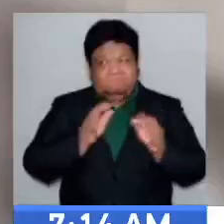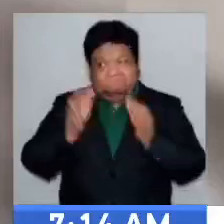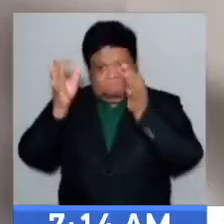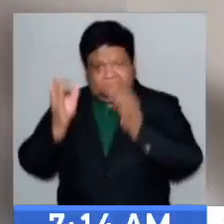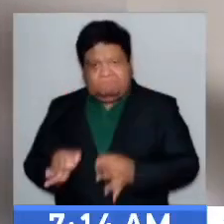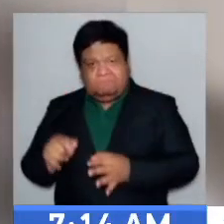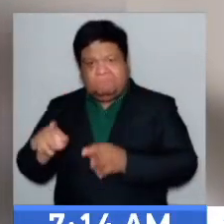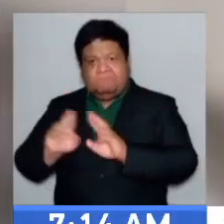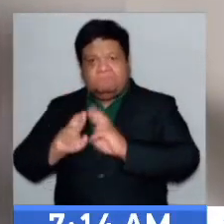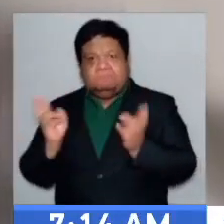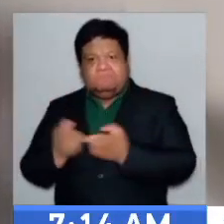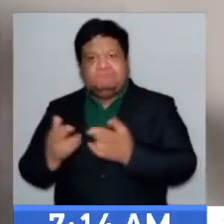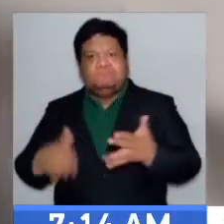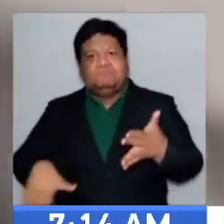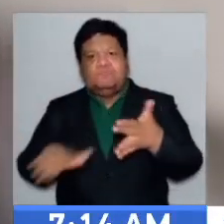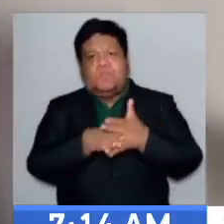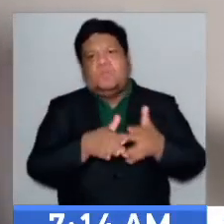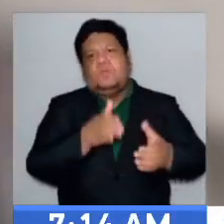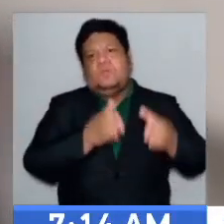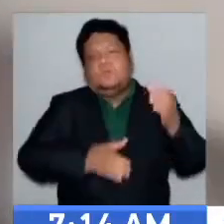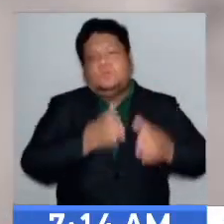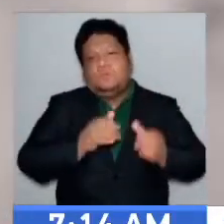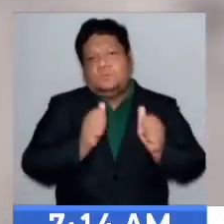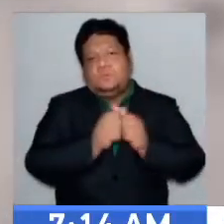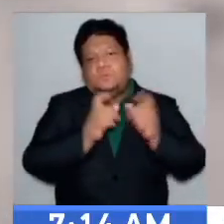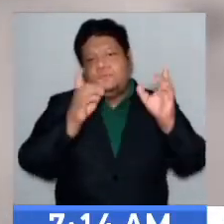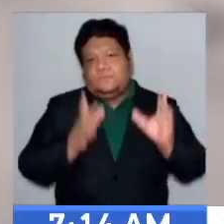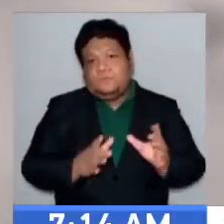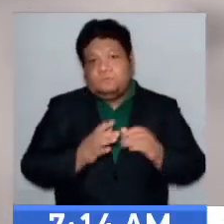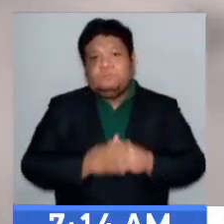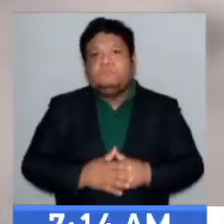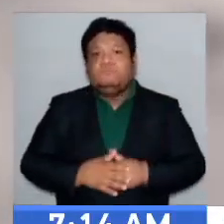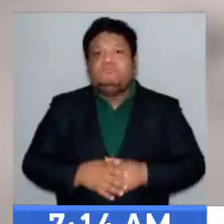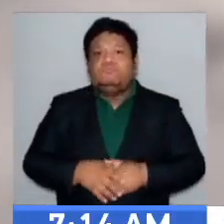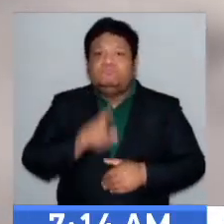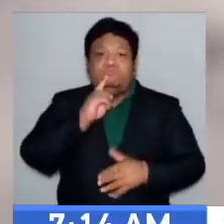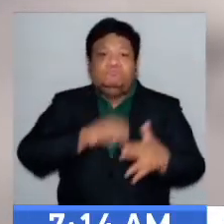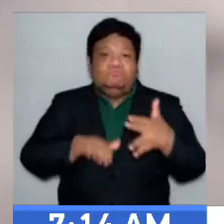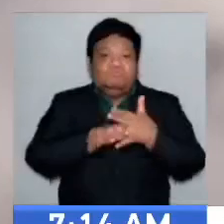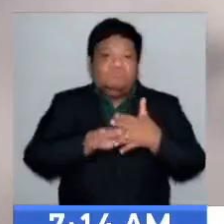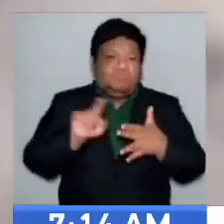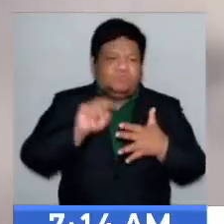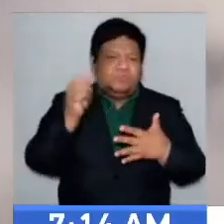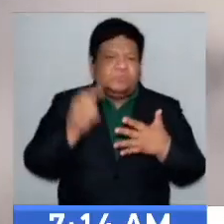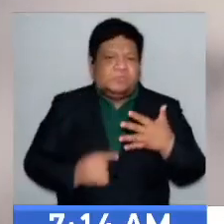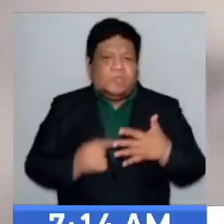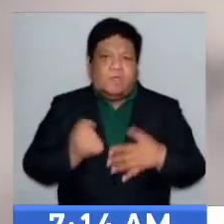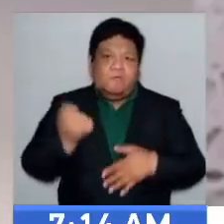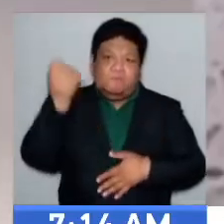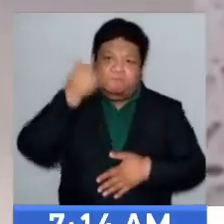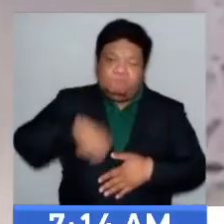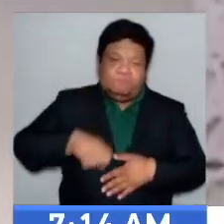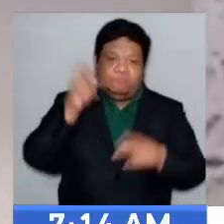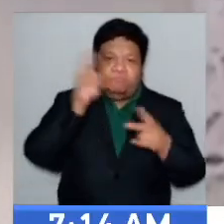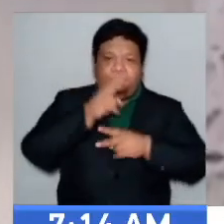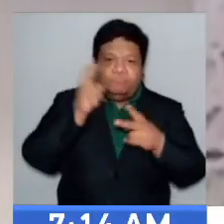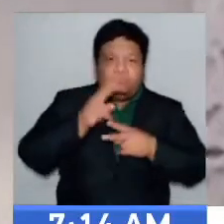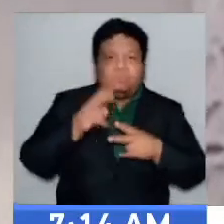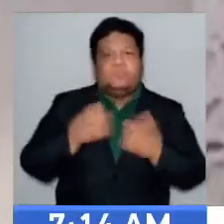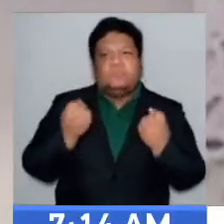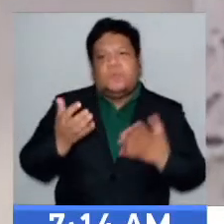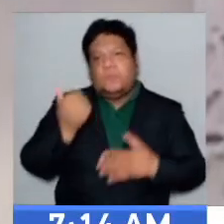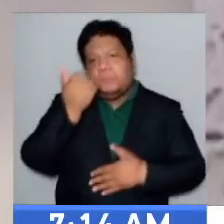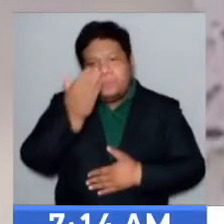sa driver. Ang isasampo po natin kaso dyan ay reckless imprudence resulting in multiple homicide and physical